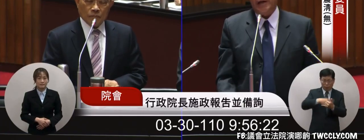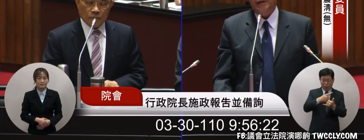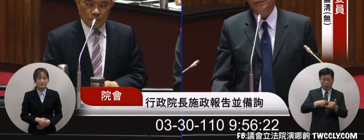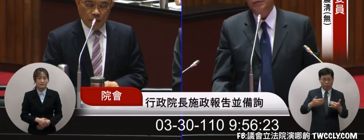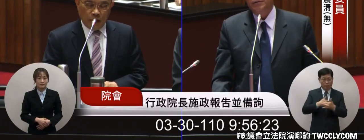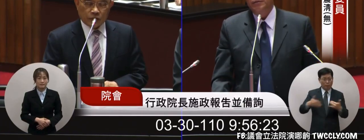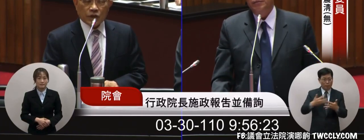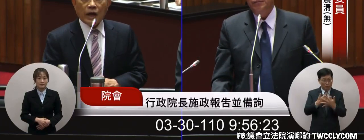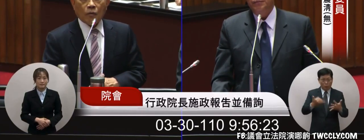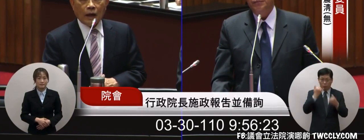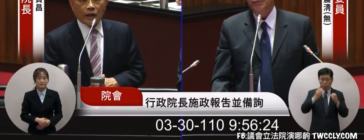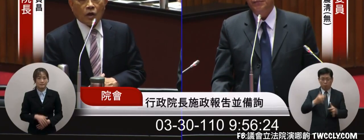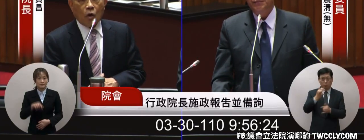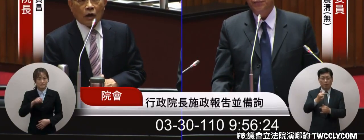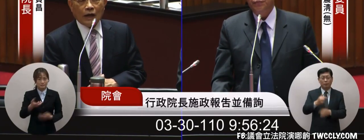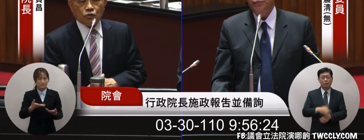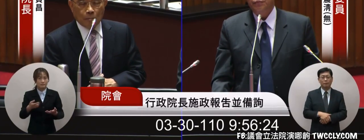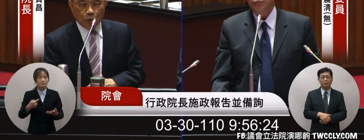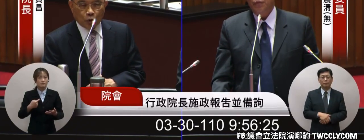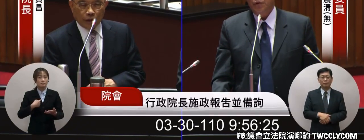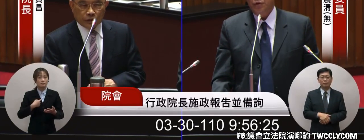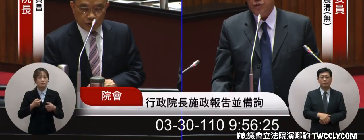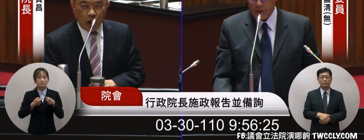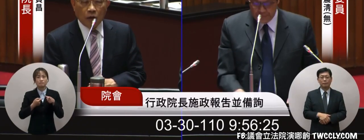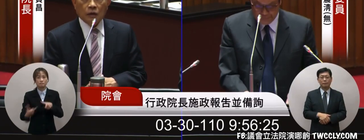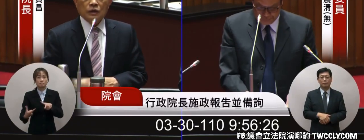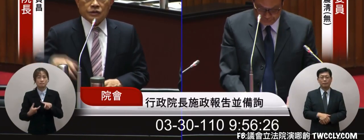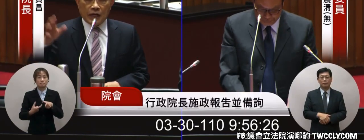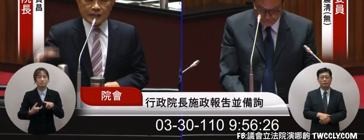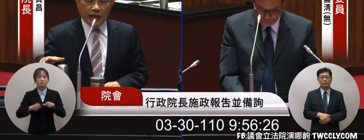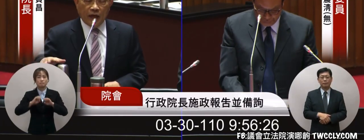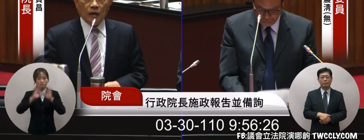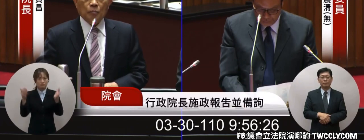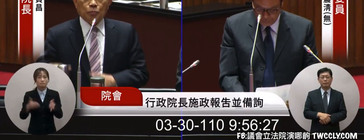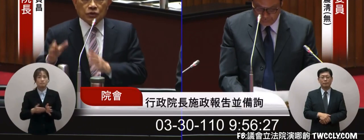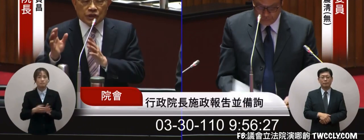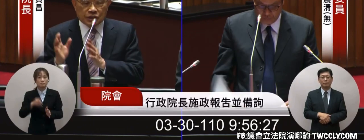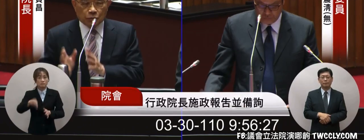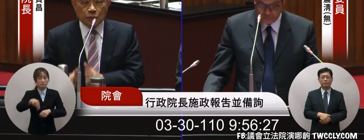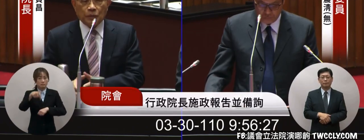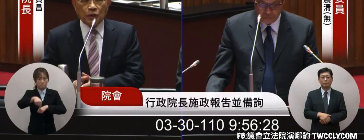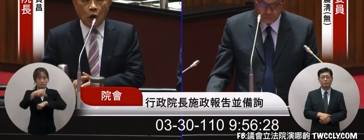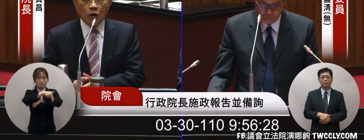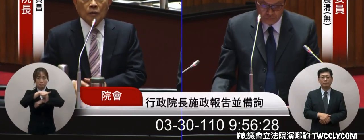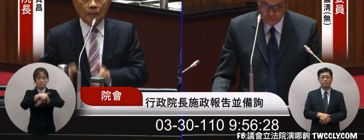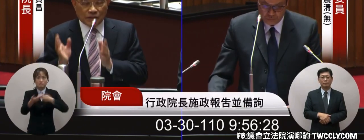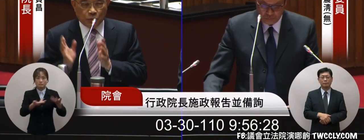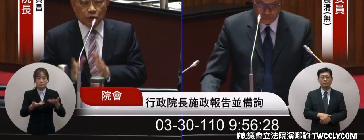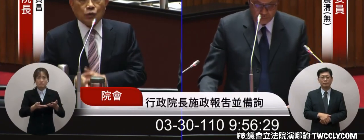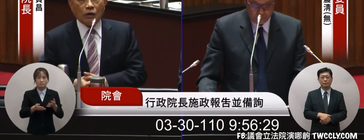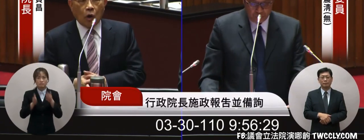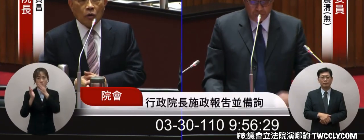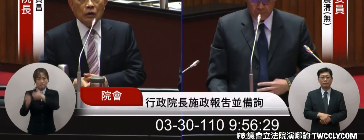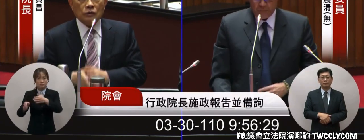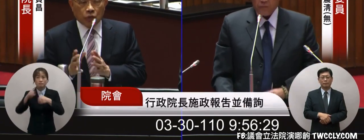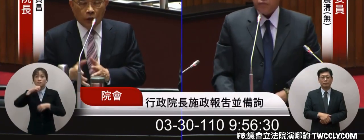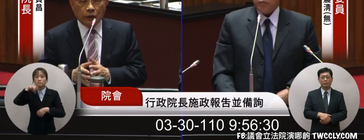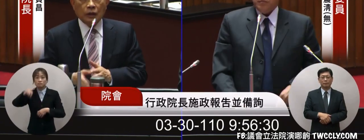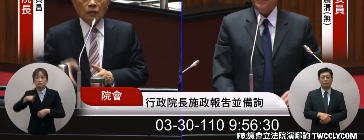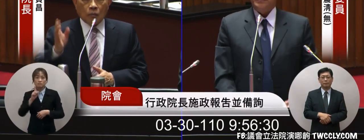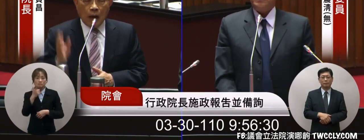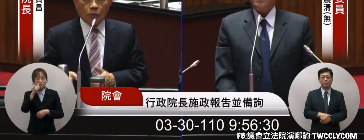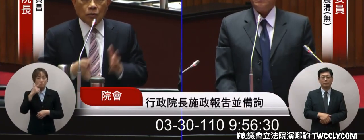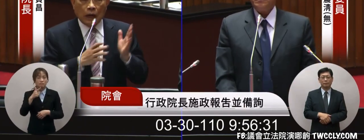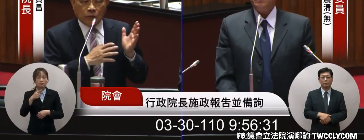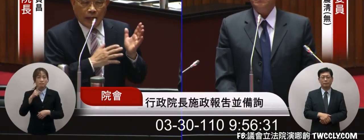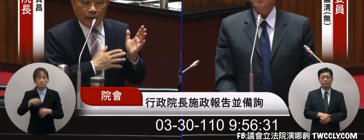建立起來這我已經公開宣布過就是說這個設計不只是為屏東也是為全國所以